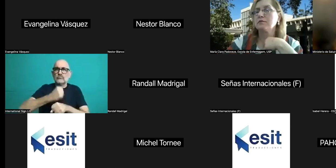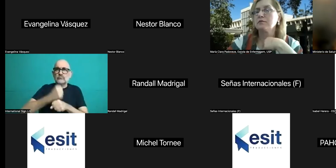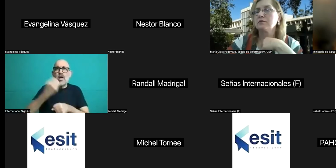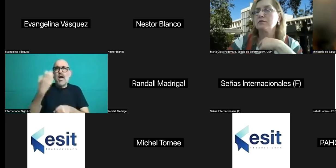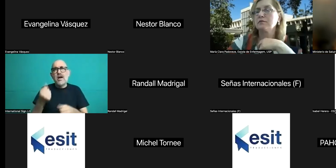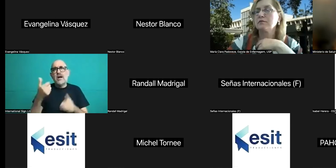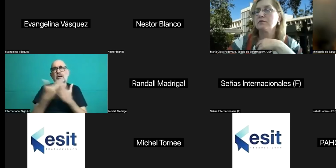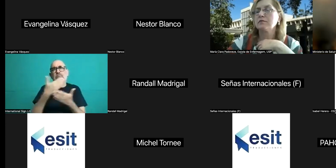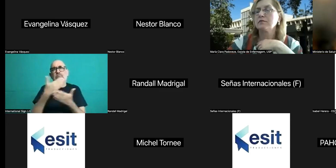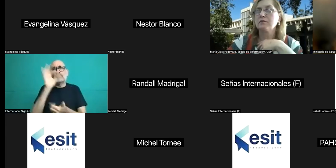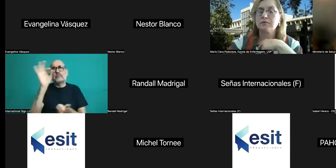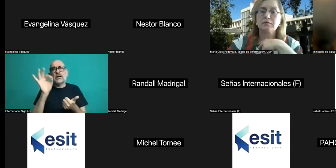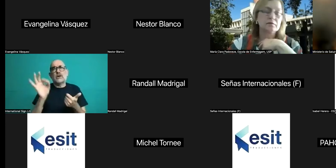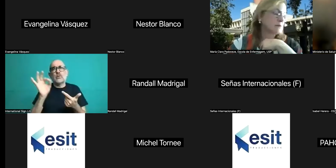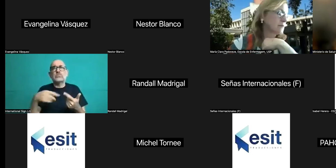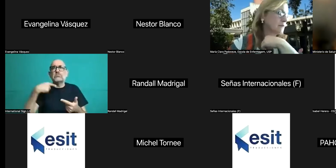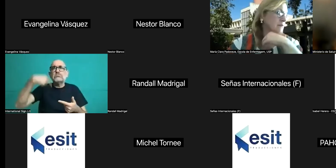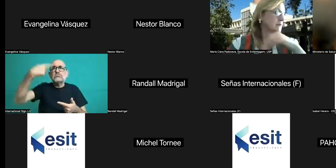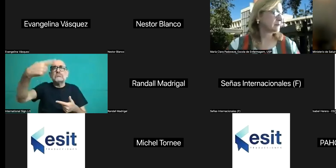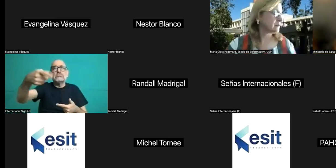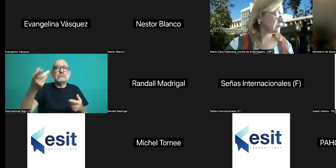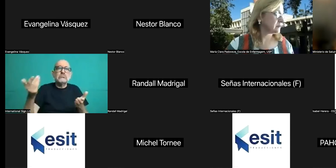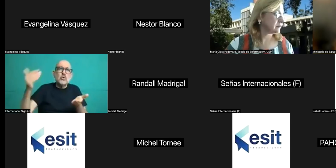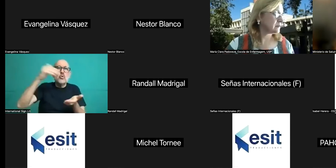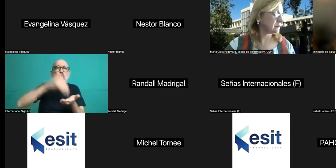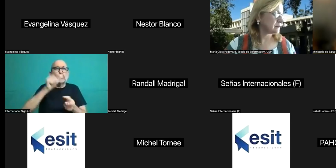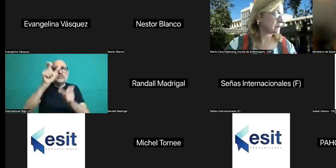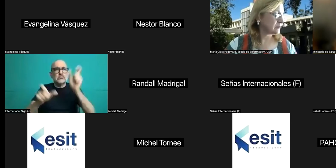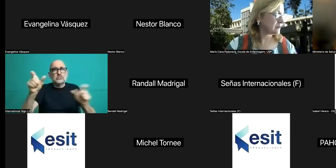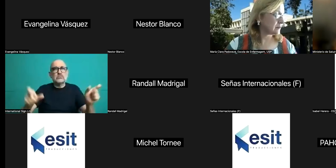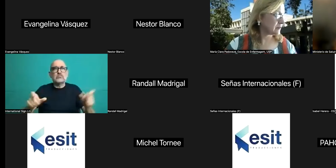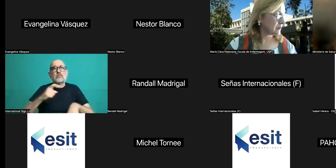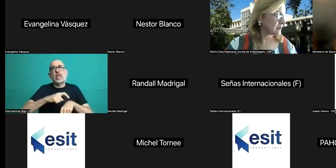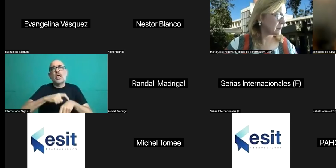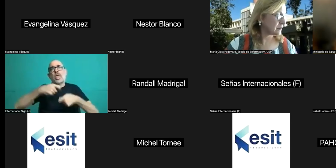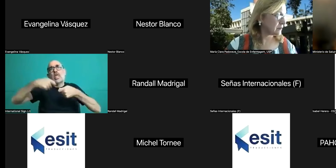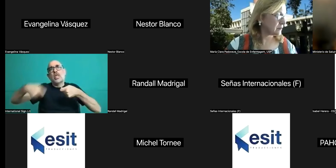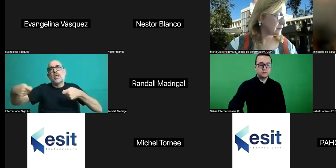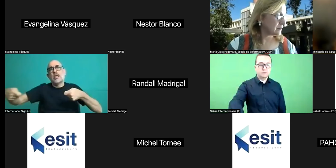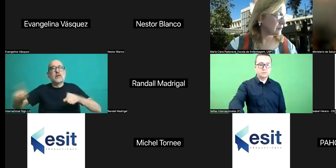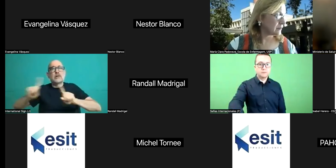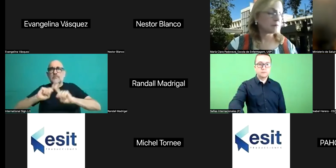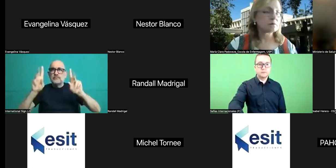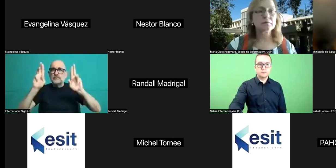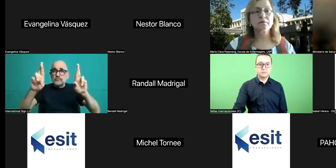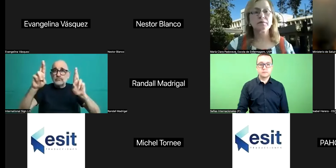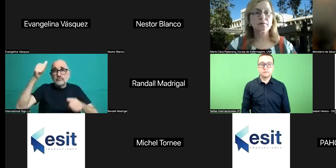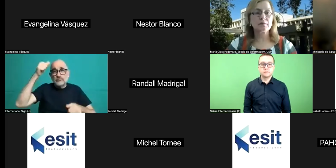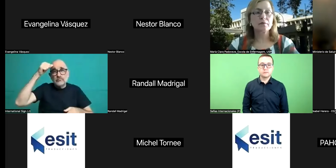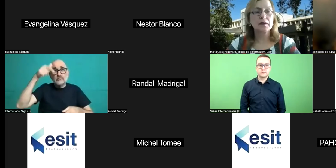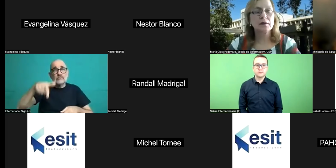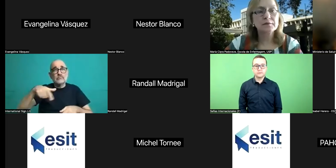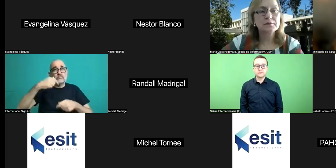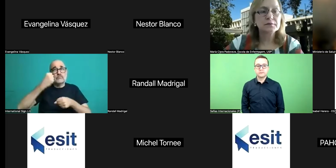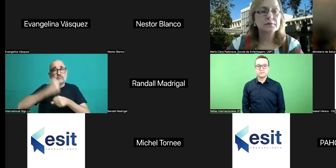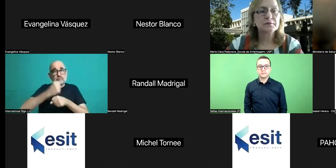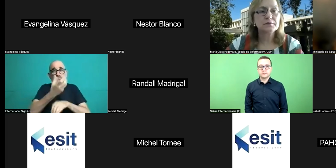convoque d'autres acteurs. Je vous rappelle que c'est un webinaire qui est enregistré. Vous allez pouvoir le